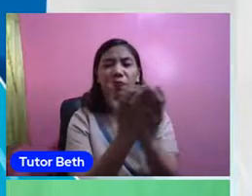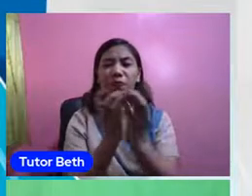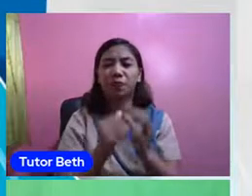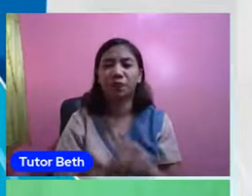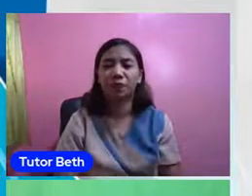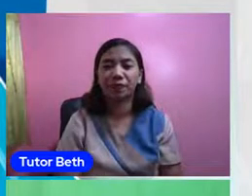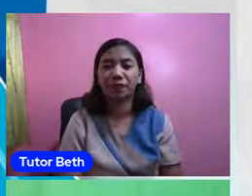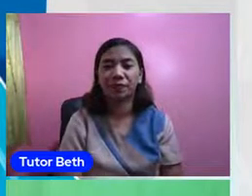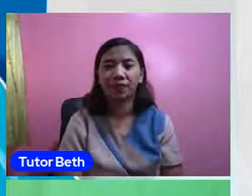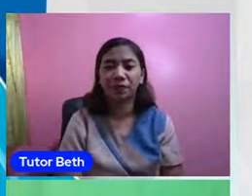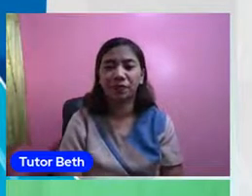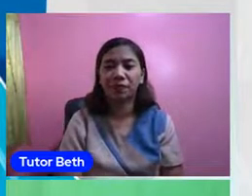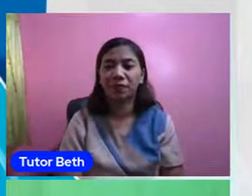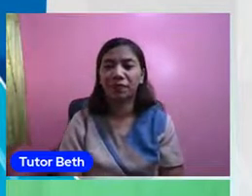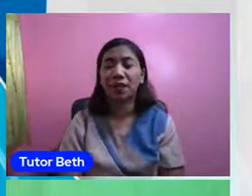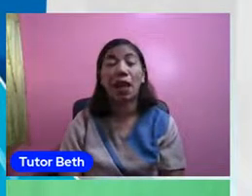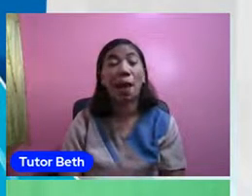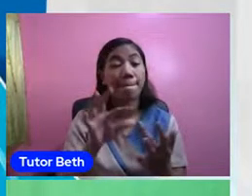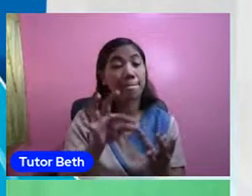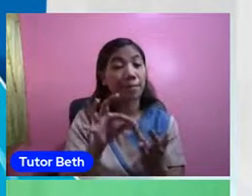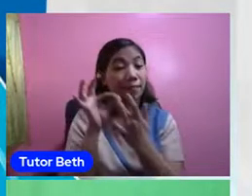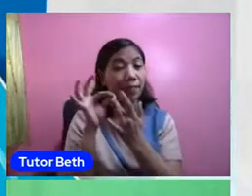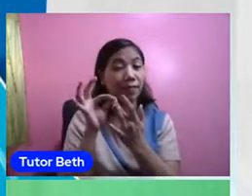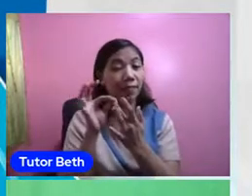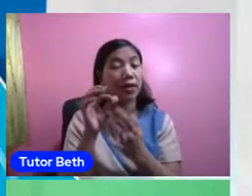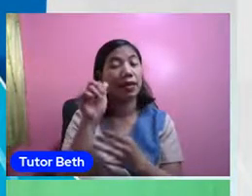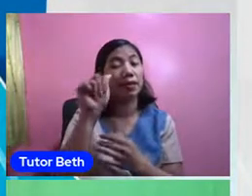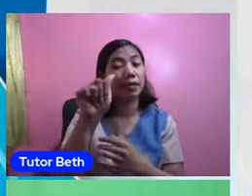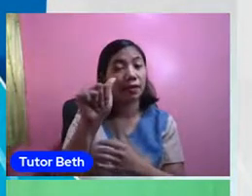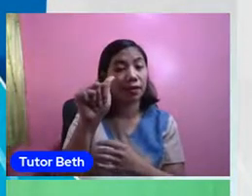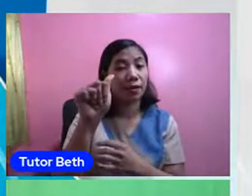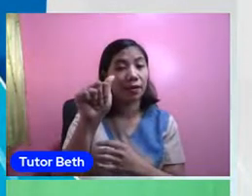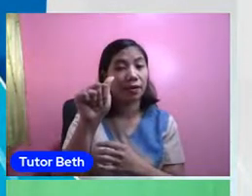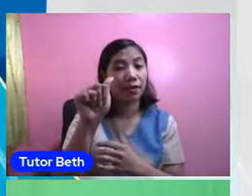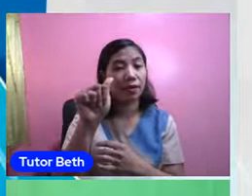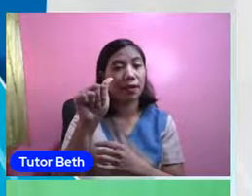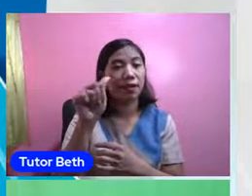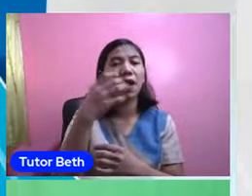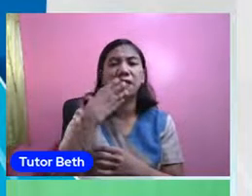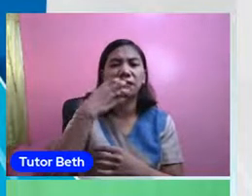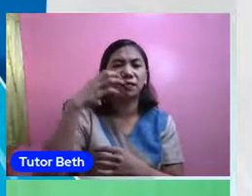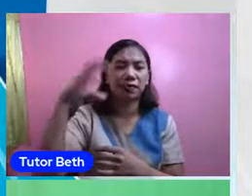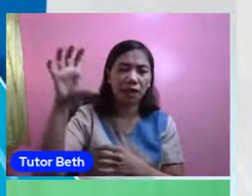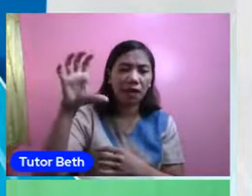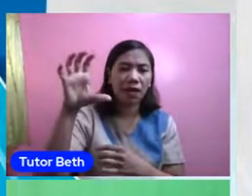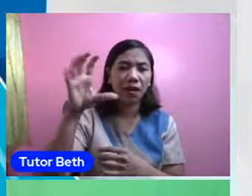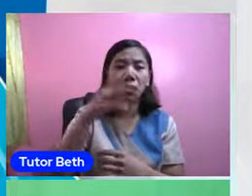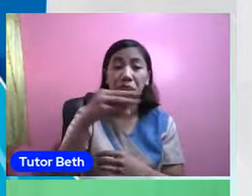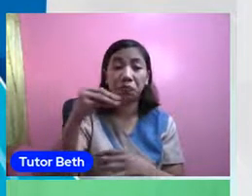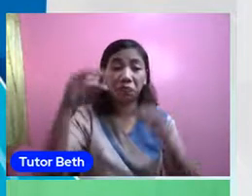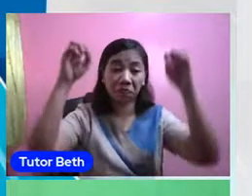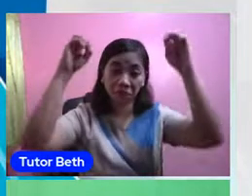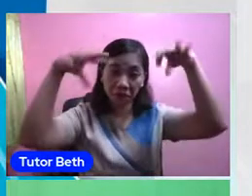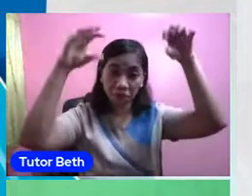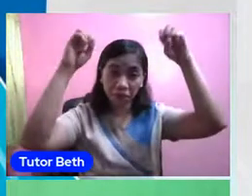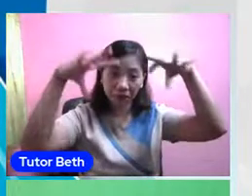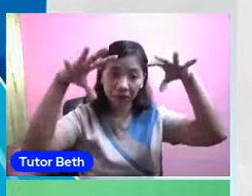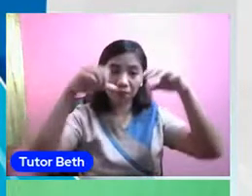O, ito yung pagpipilian. Letter A, tag-araw at tag-ulan.